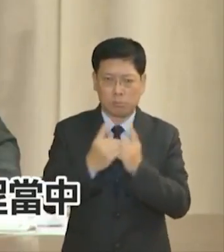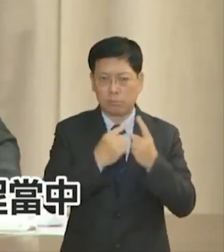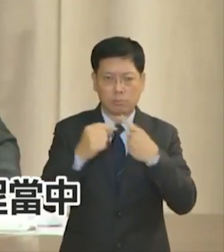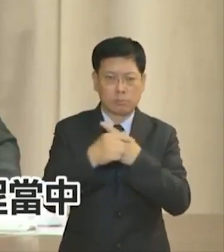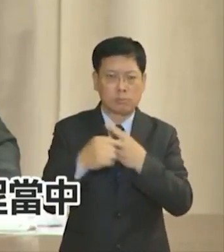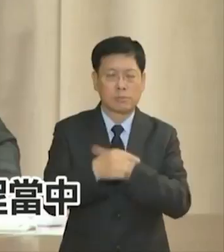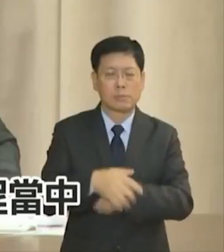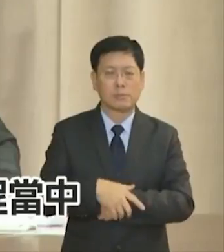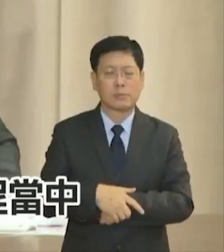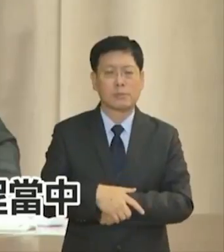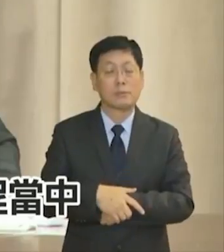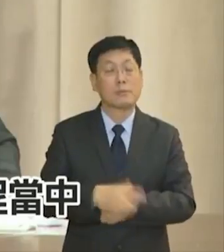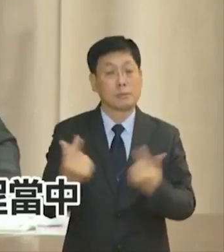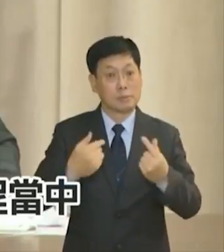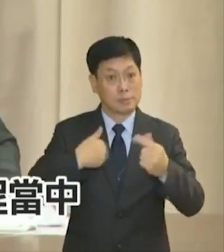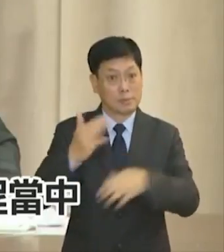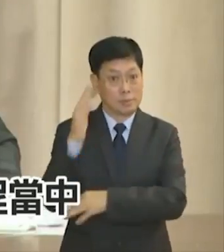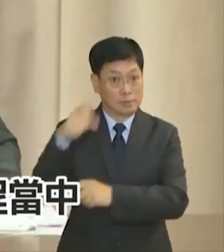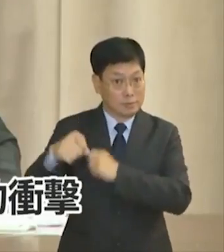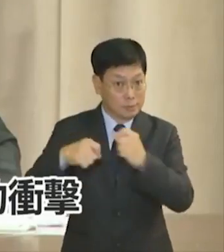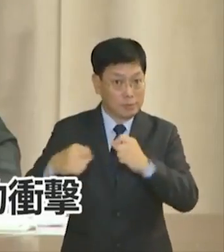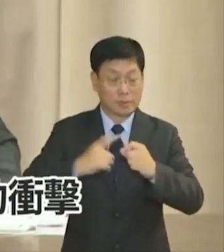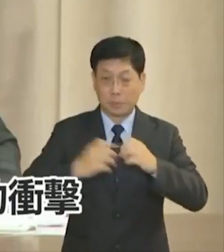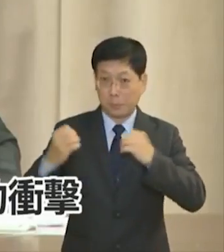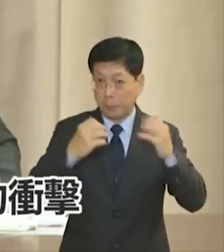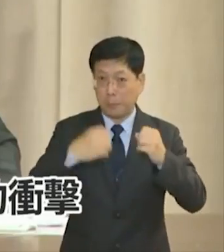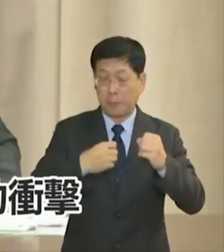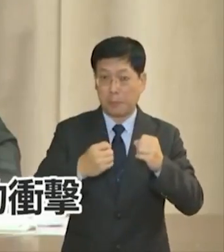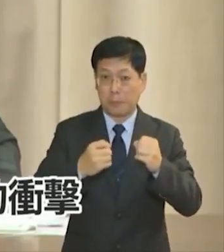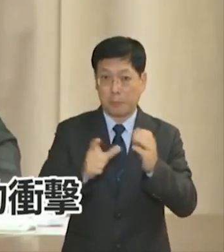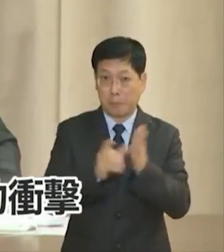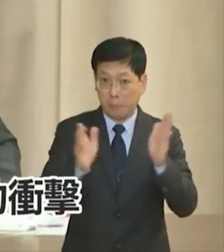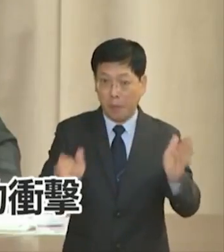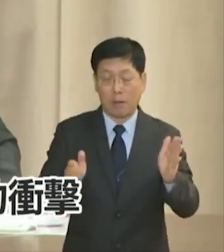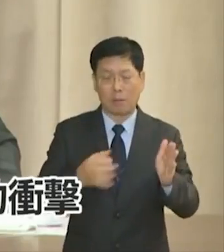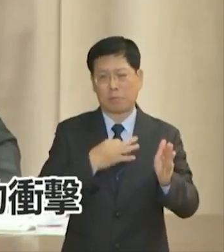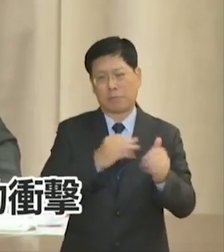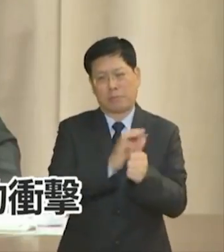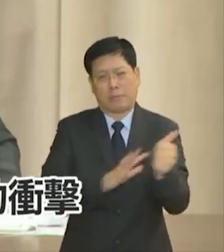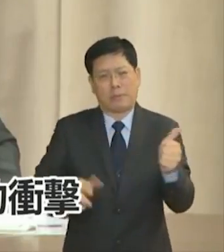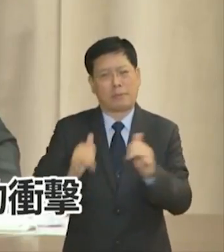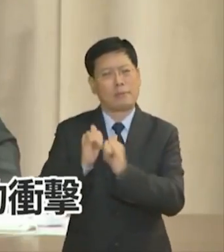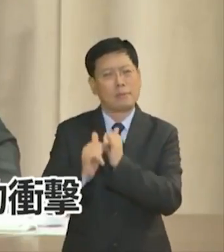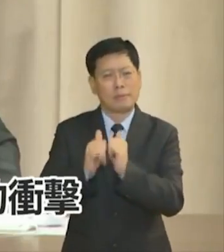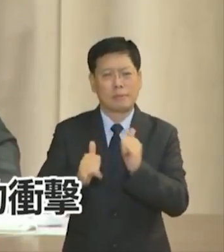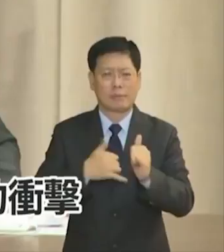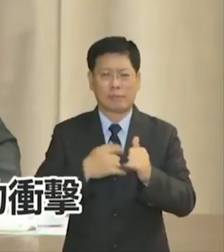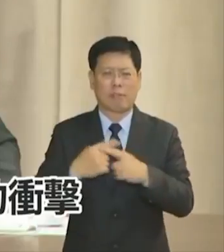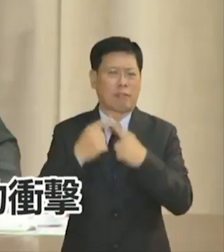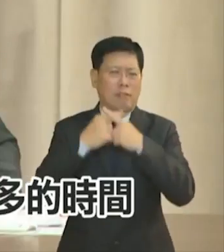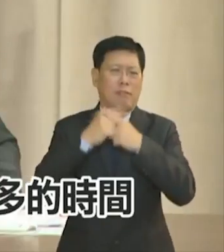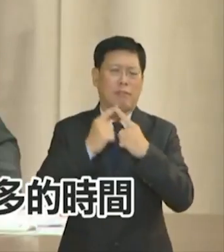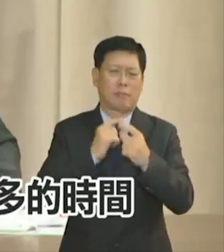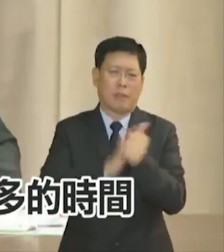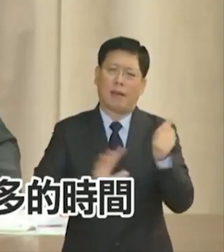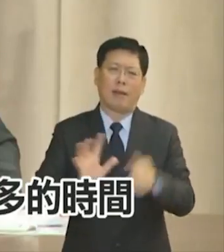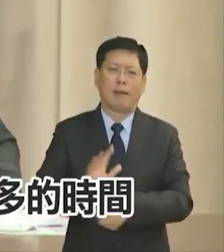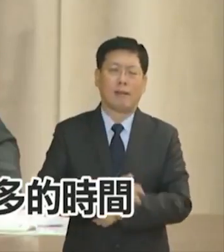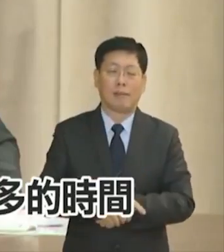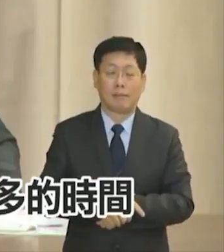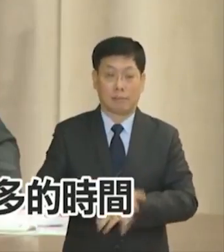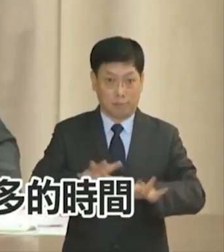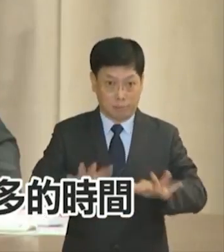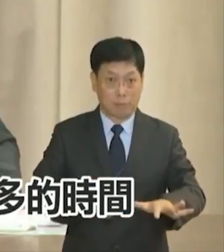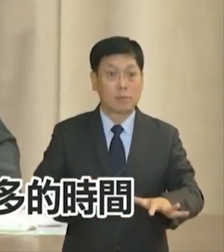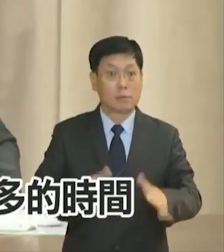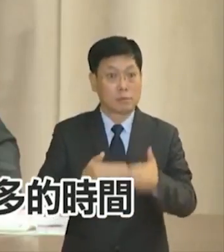望，在政策形成的过程当中，可以避免对社会带来不必要的冲击。那当然，